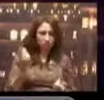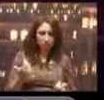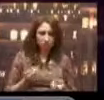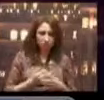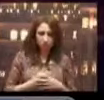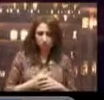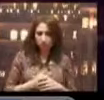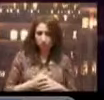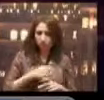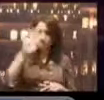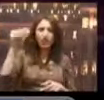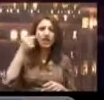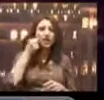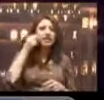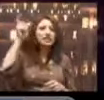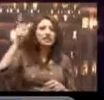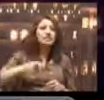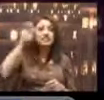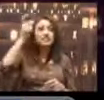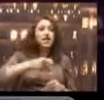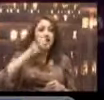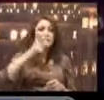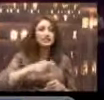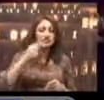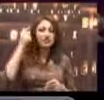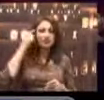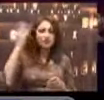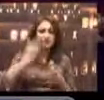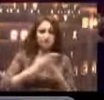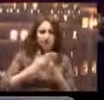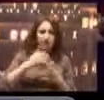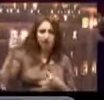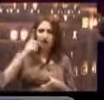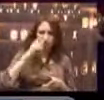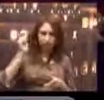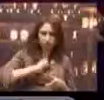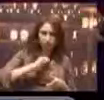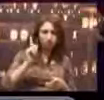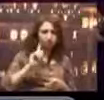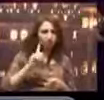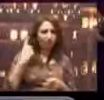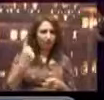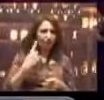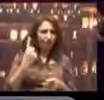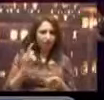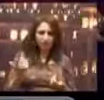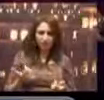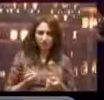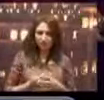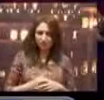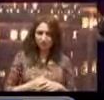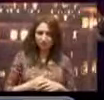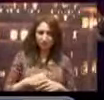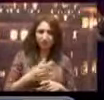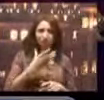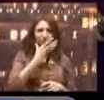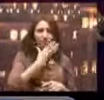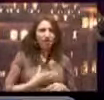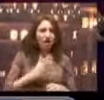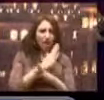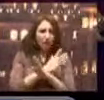كان في حد عايز هو فاكر ان هو كده بيضرني يعني، فطلع الكلام ده. فانا قلت يا جماعه انا لا انتمي لجماعه الاخوان المسلمين